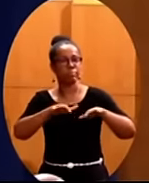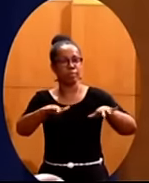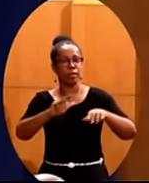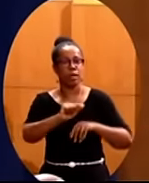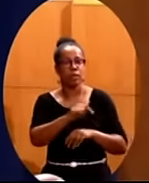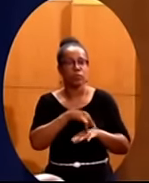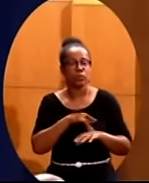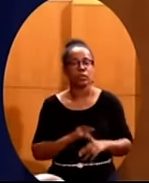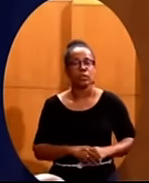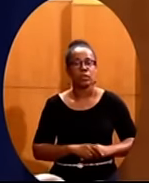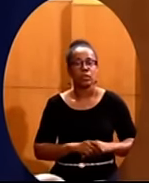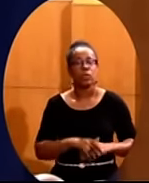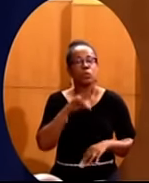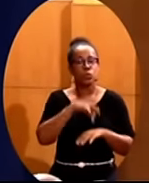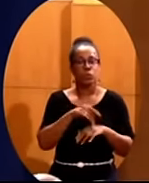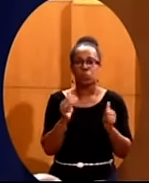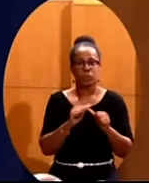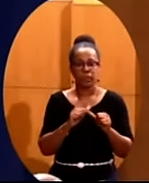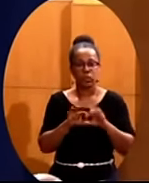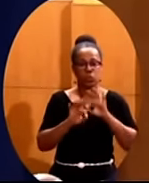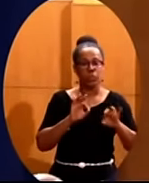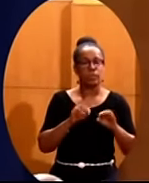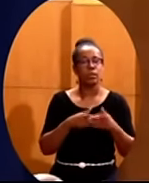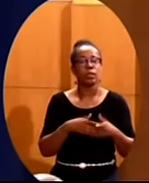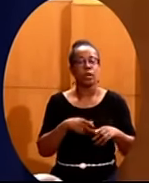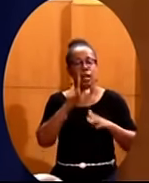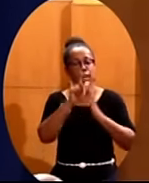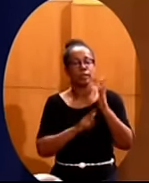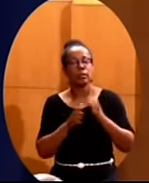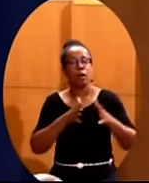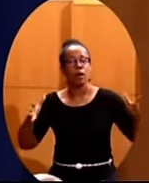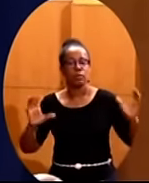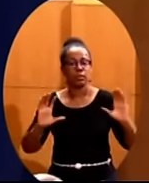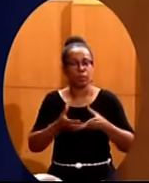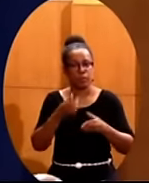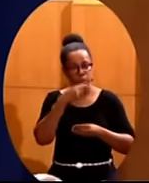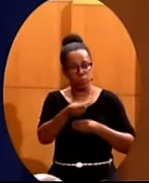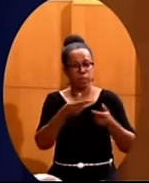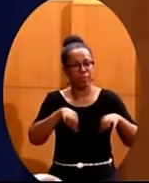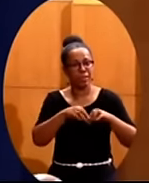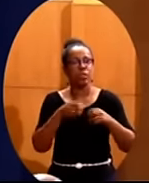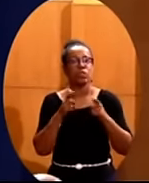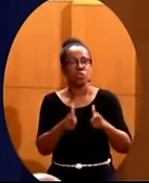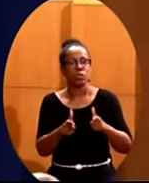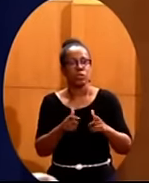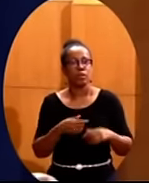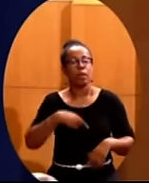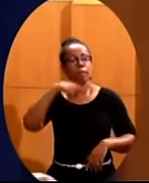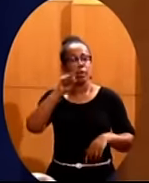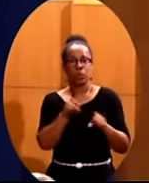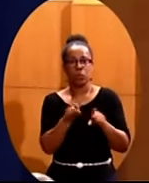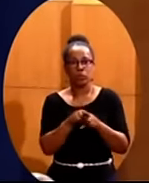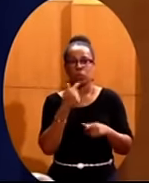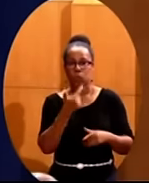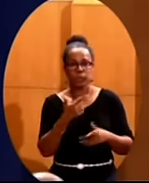répandu on choisit la list grandemblé pour P en chance mais aussi